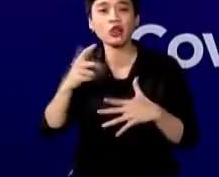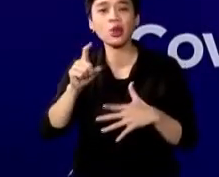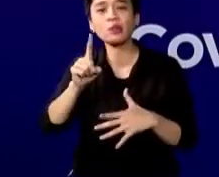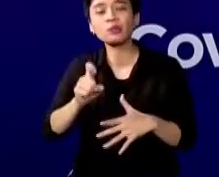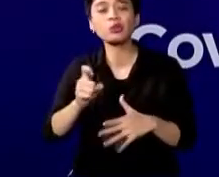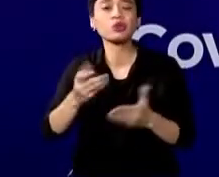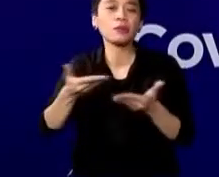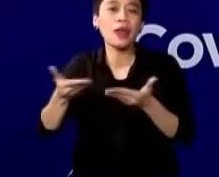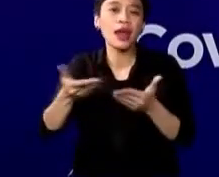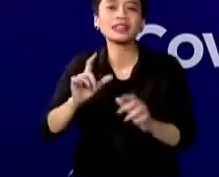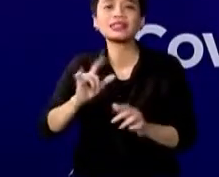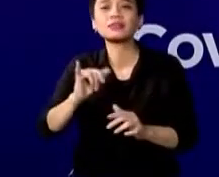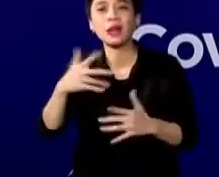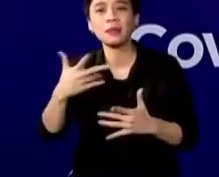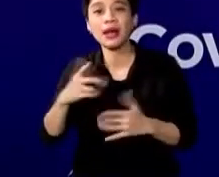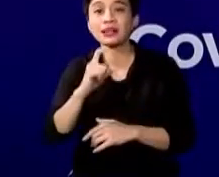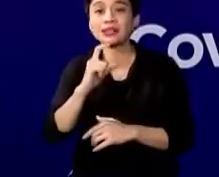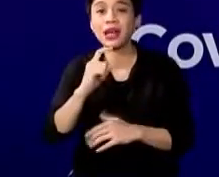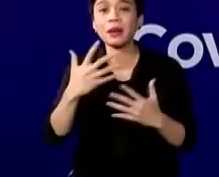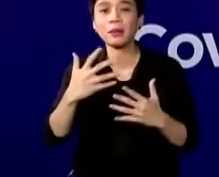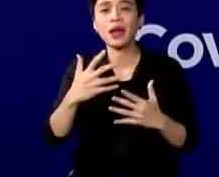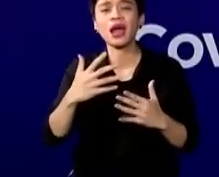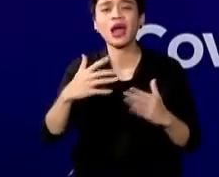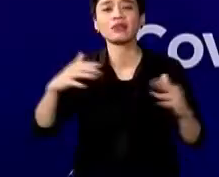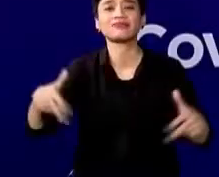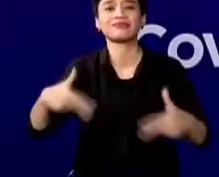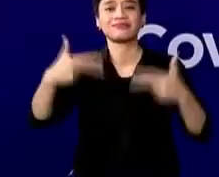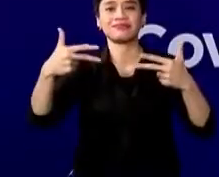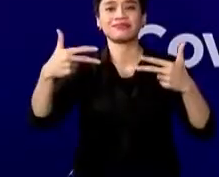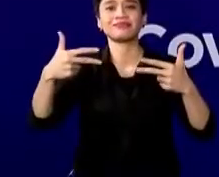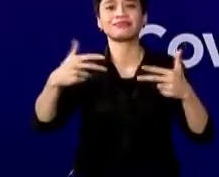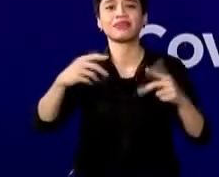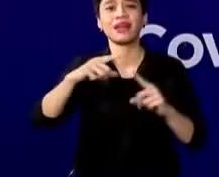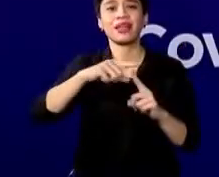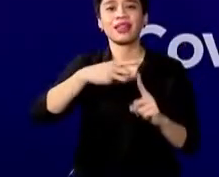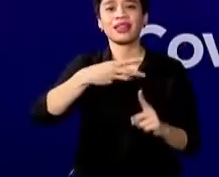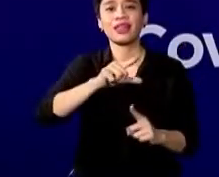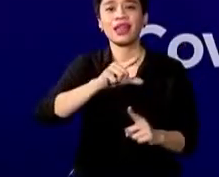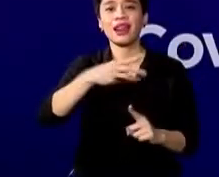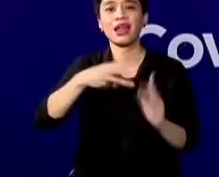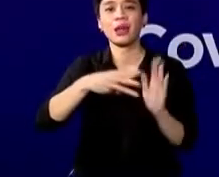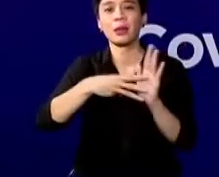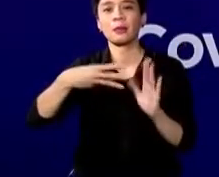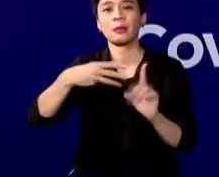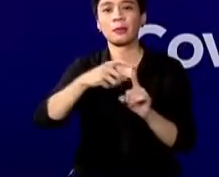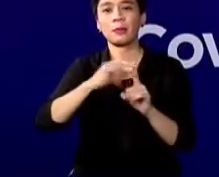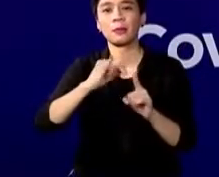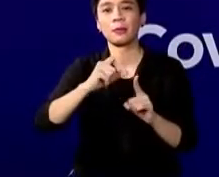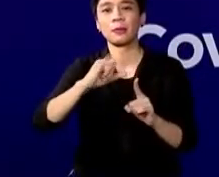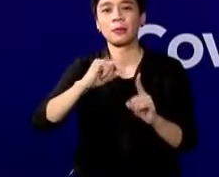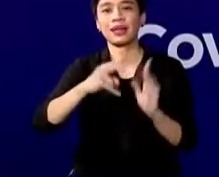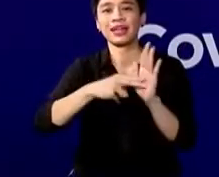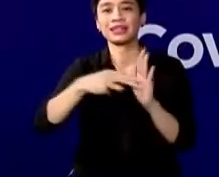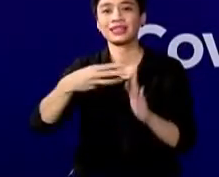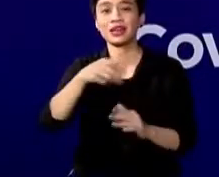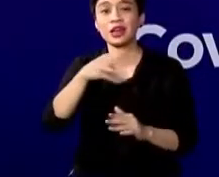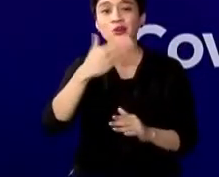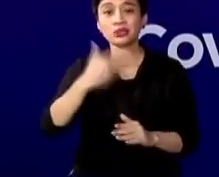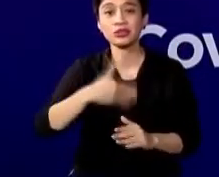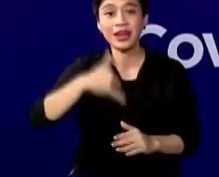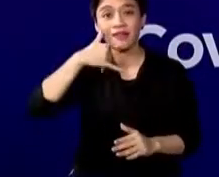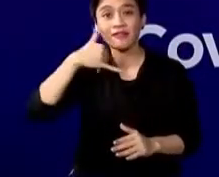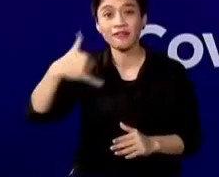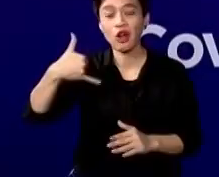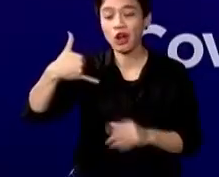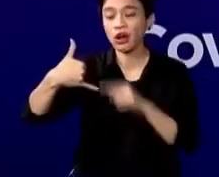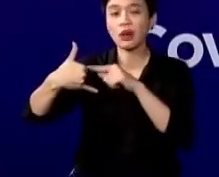telemedicine Oleh karena itu kita mengajak juga seluruh masyarakat agar bisa juga memanfaatkan aplikasi di mobile phone-nya untuk